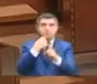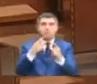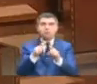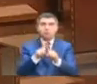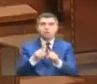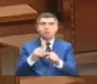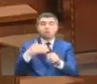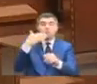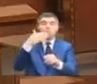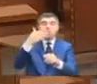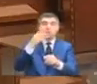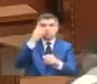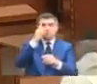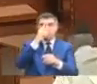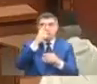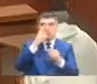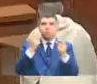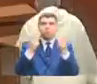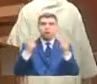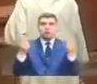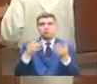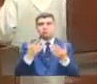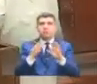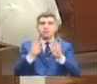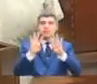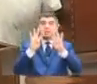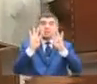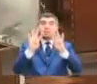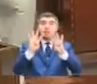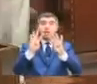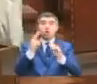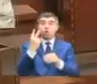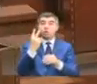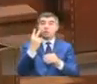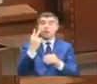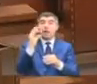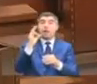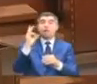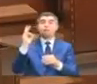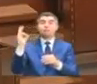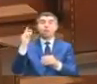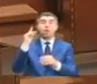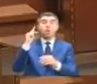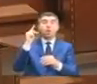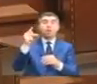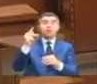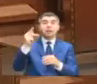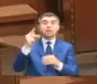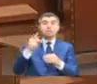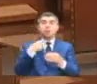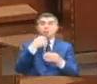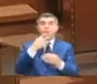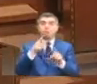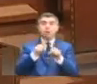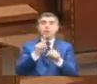في المرحله المقبله باش نمشيو لحوالي 28 الف كيلومتر في العالم القروي وغنمشيو للجماعات اللي ما استفدتش او انها